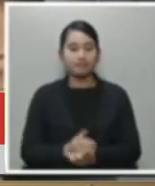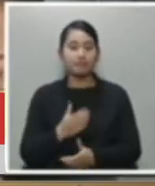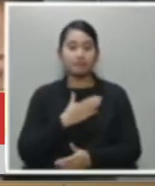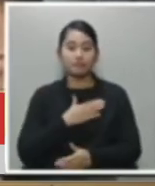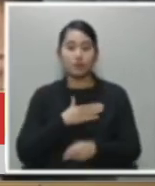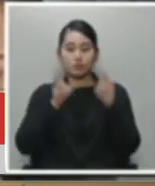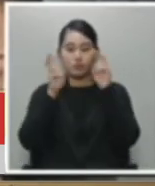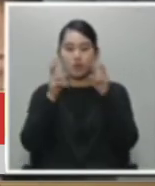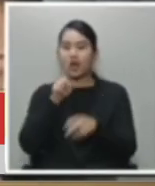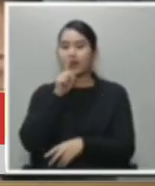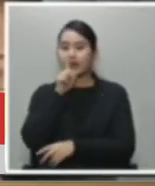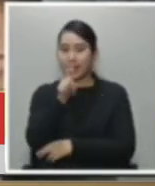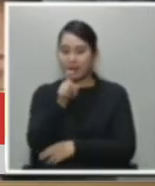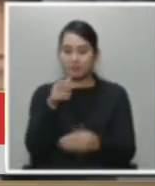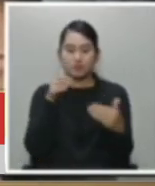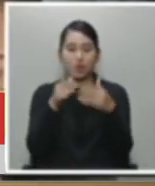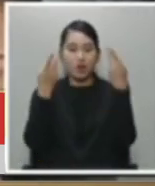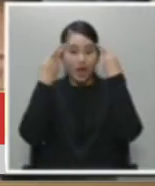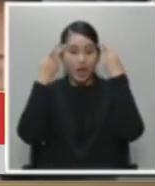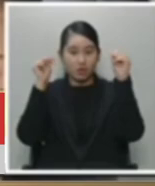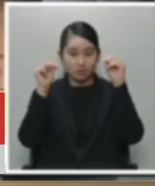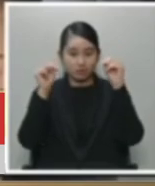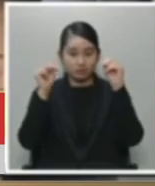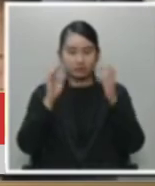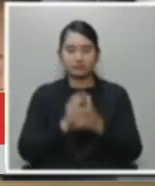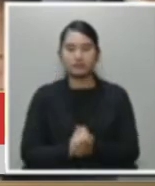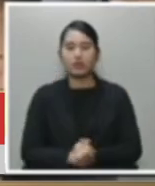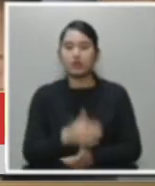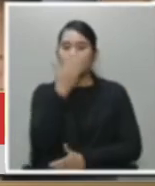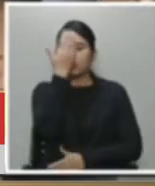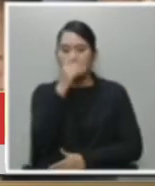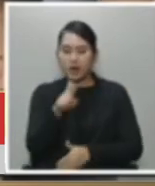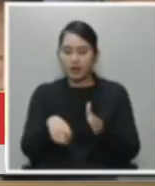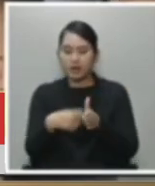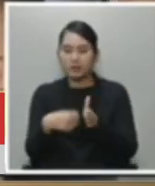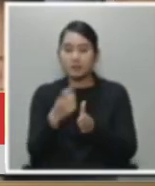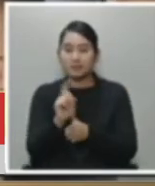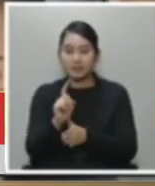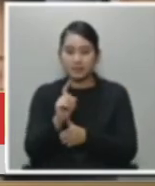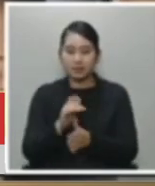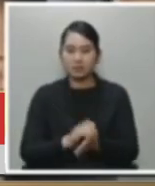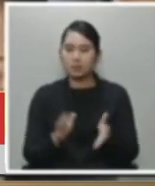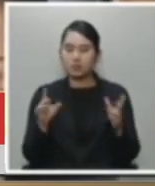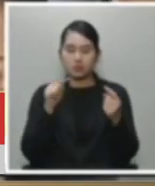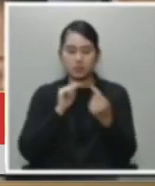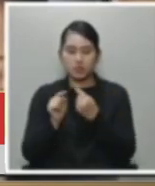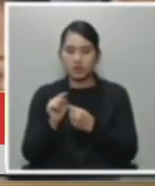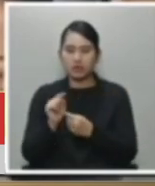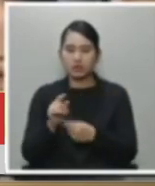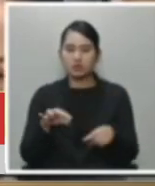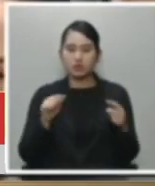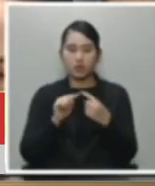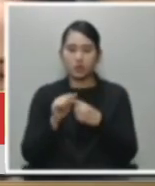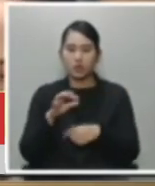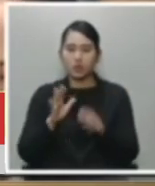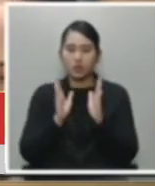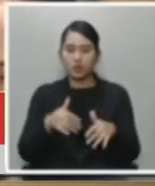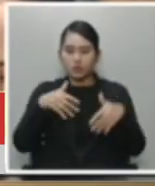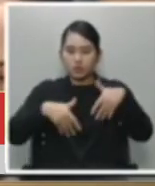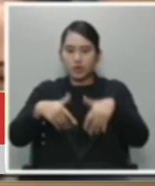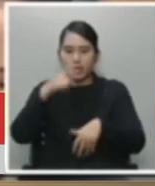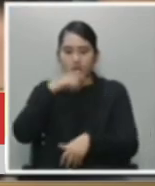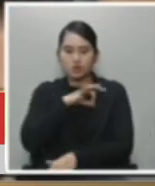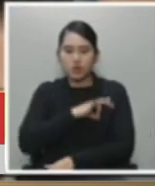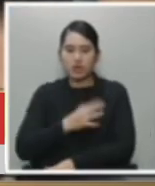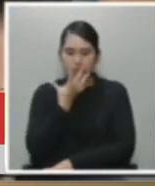งกระทู้นี้ถามท่านนายกรัฐมนตรีก็เนื่องจากสาเหตุว่าเป็นเรื่องสะเทือนขวัญคนทั้งประเทศผู้ก่อเห